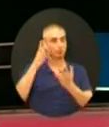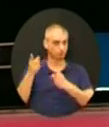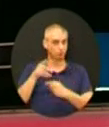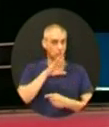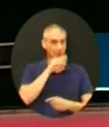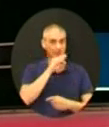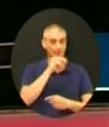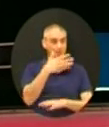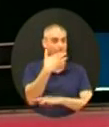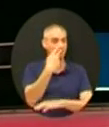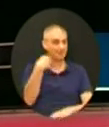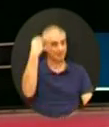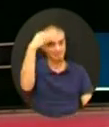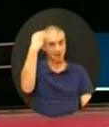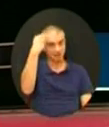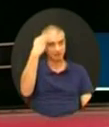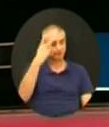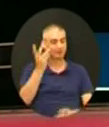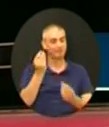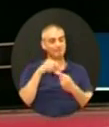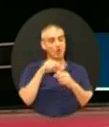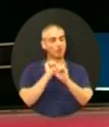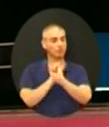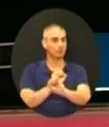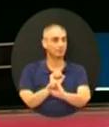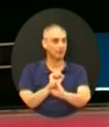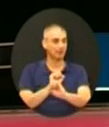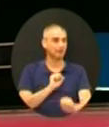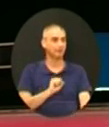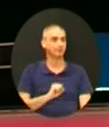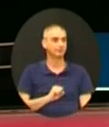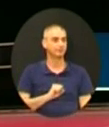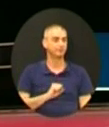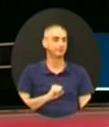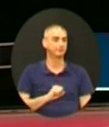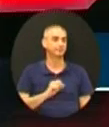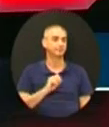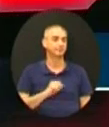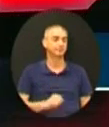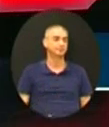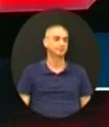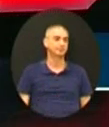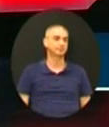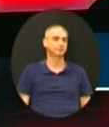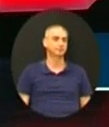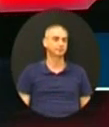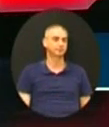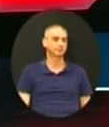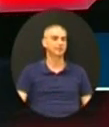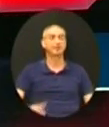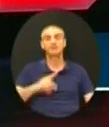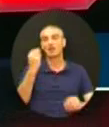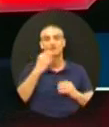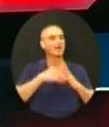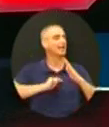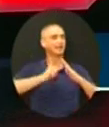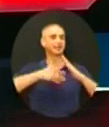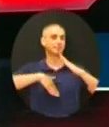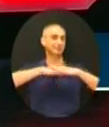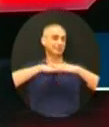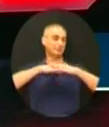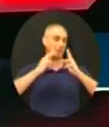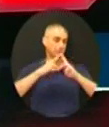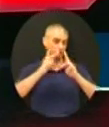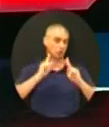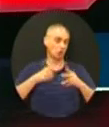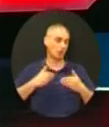הוא ידבר על מדינה פלסטינית ותמיכה שלו כן, בזה? כן, ההצהרות של טראמפ. כן, וגם הפגישה. אני מניחה שהדבר המקסימלי שיכולה הפגישה